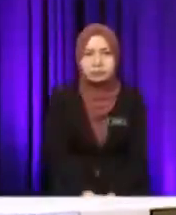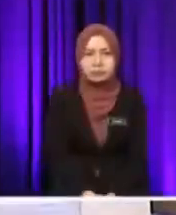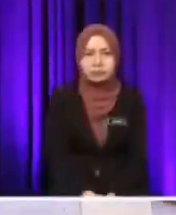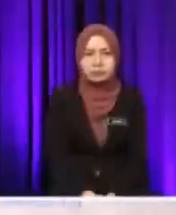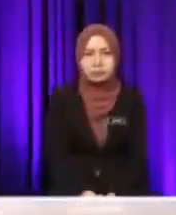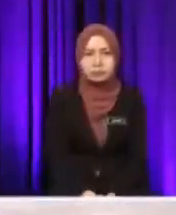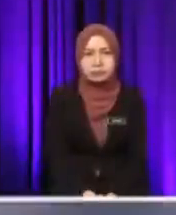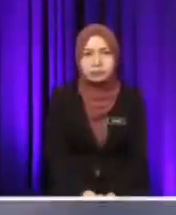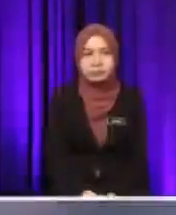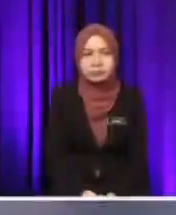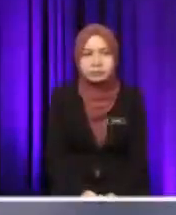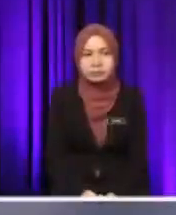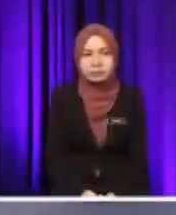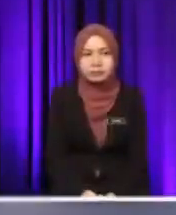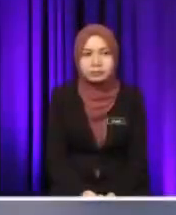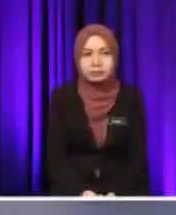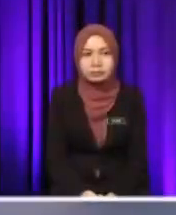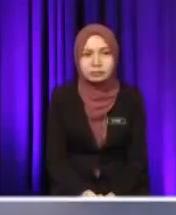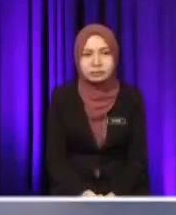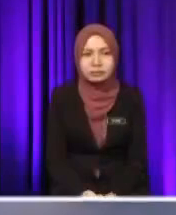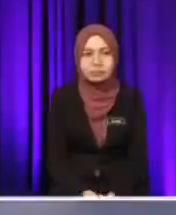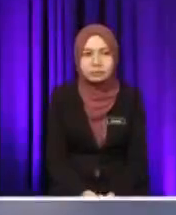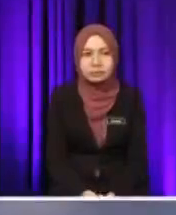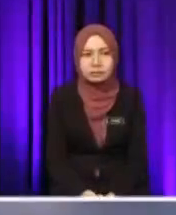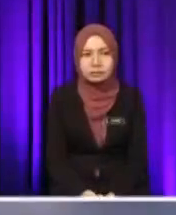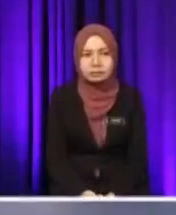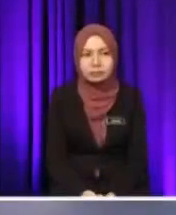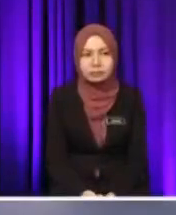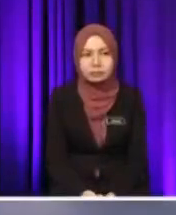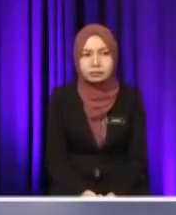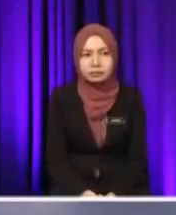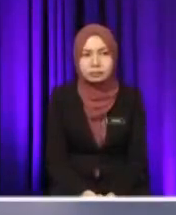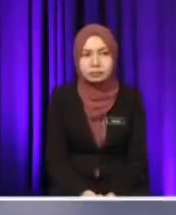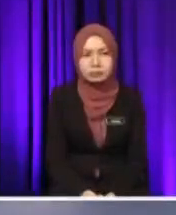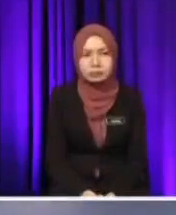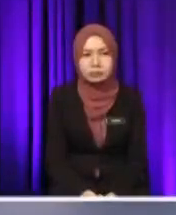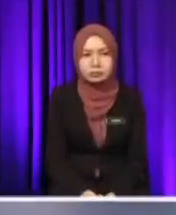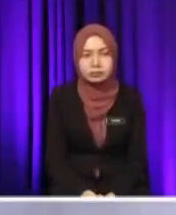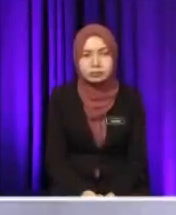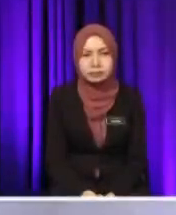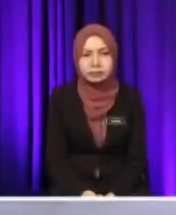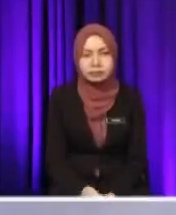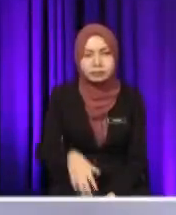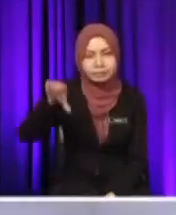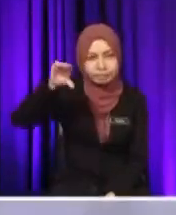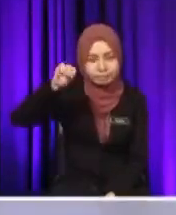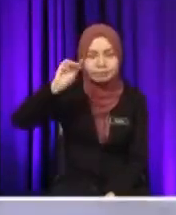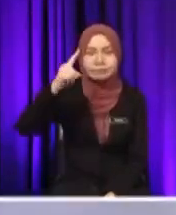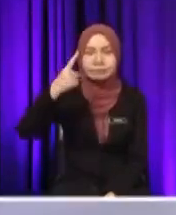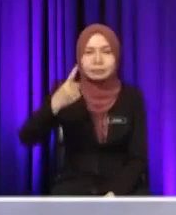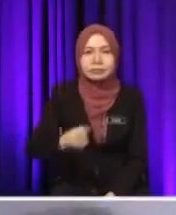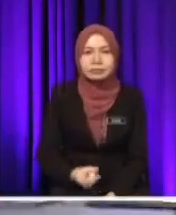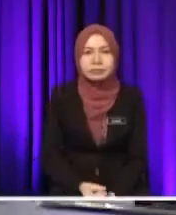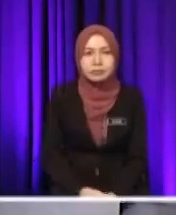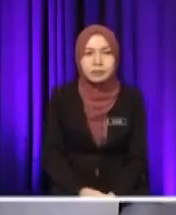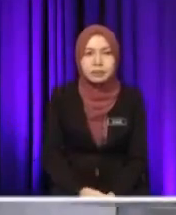kasih Adam. Sama-sama. Abang okay. Just picit je. Adakah muncul dia ke dalam tabung uji? Okay. Sudah picit. Picit je. Berapa banyak